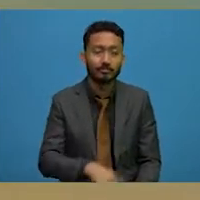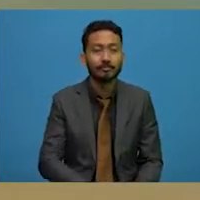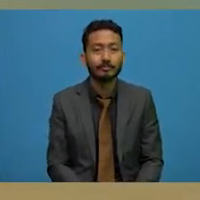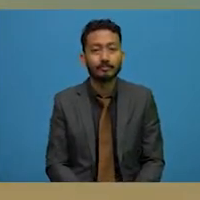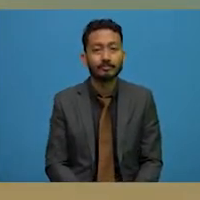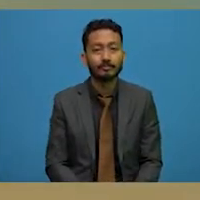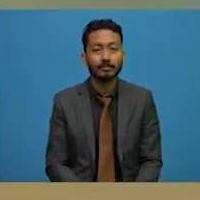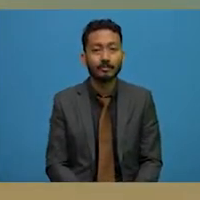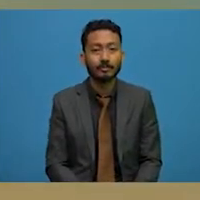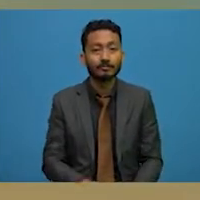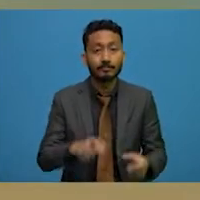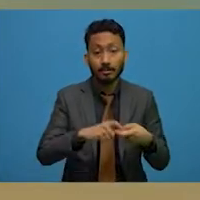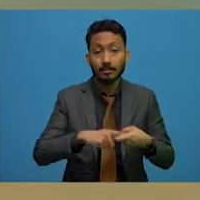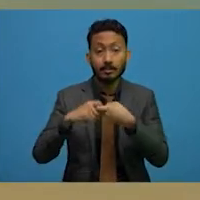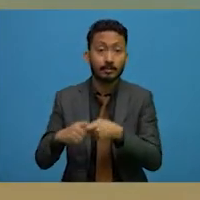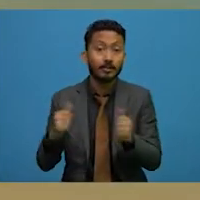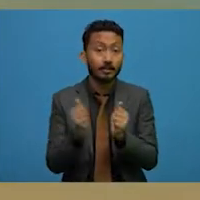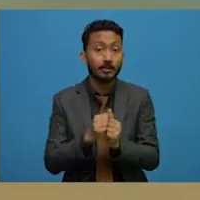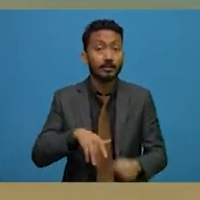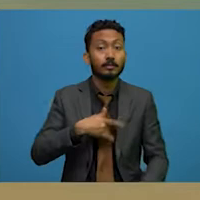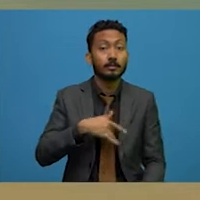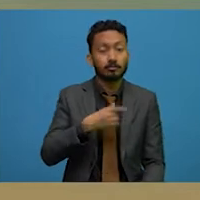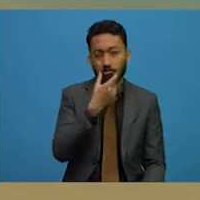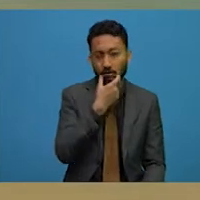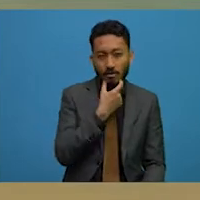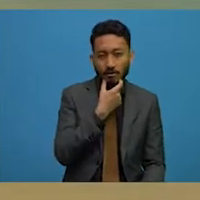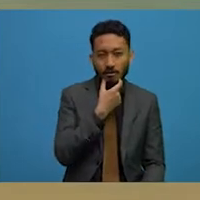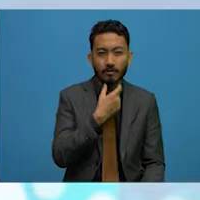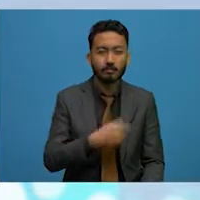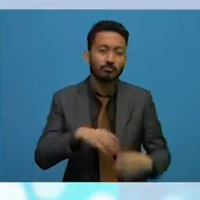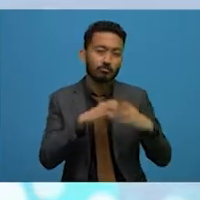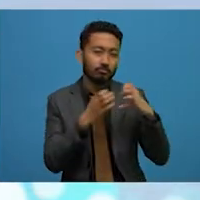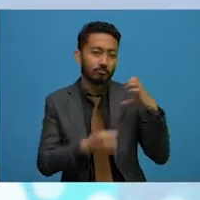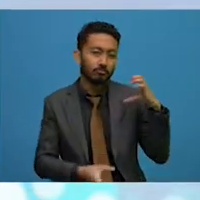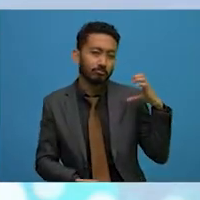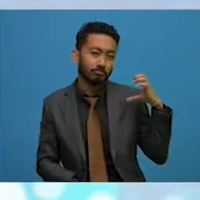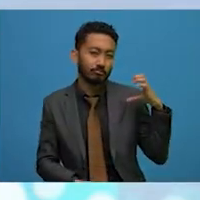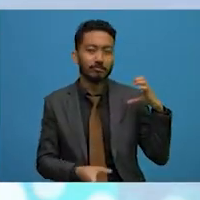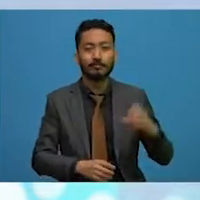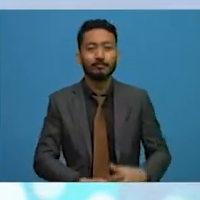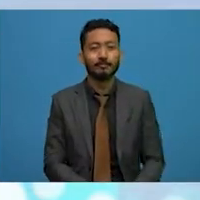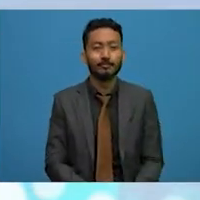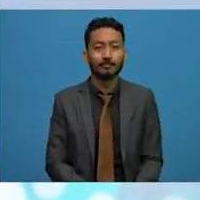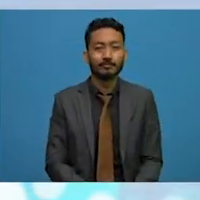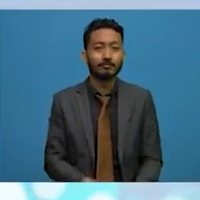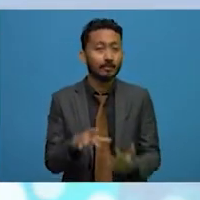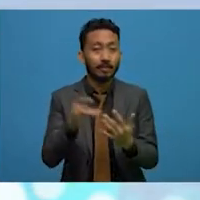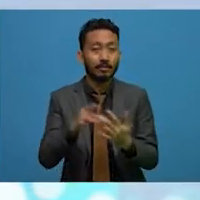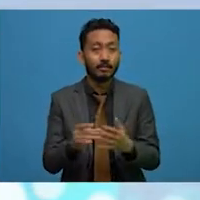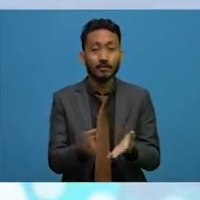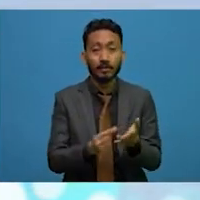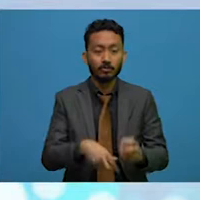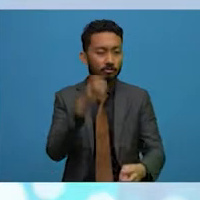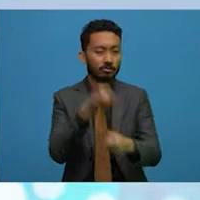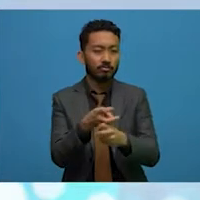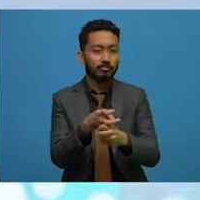ini dapat dikaitkan dengan perasaan sedih atau kecewa. Pemilihan grafik yang tepat akan dapat